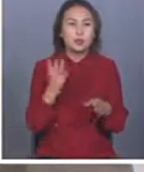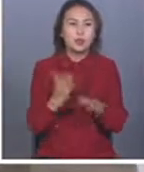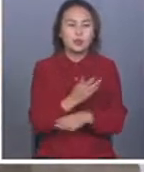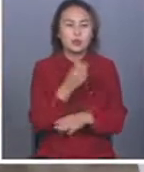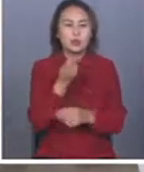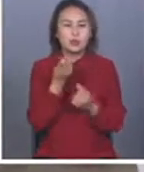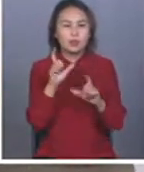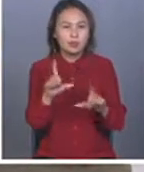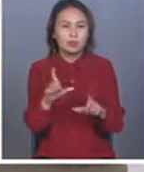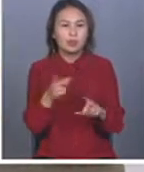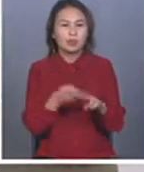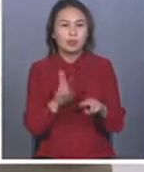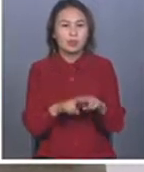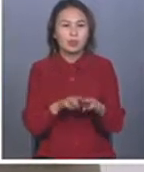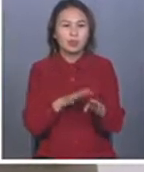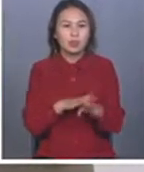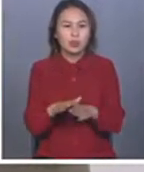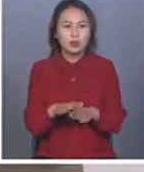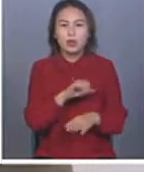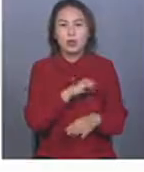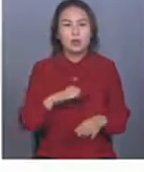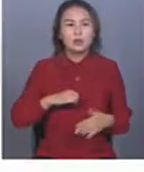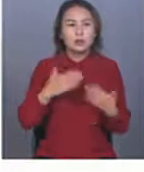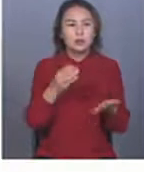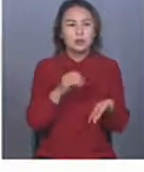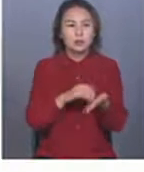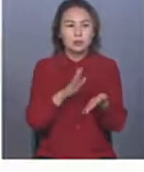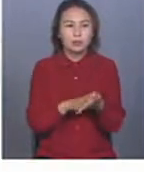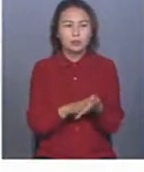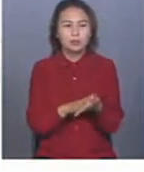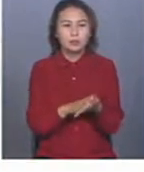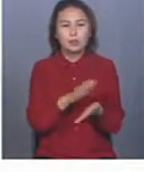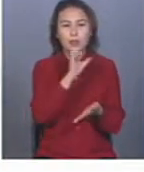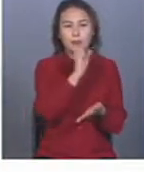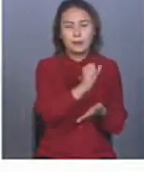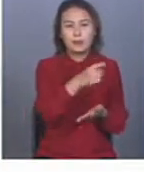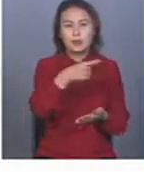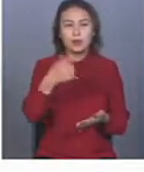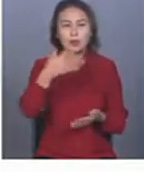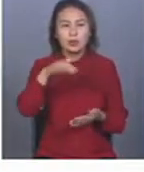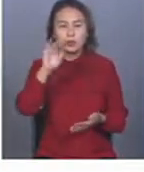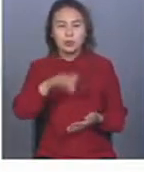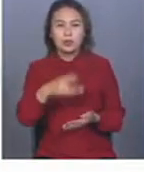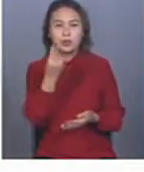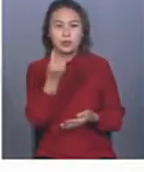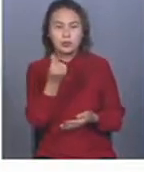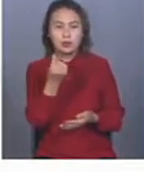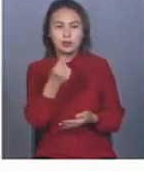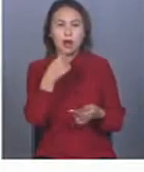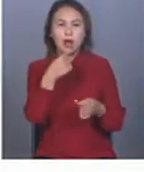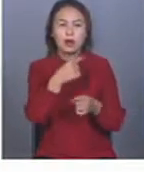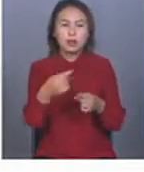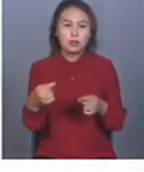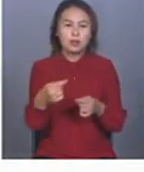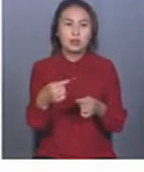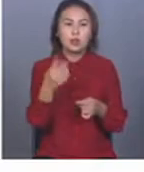шартты орындау үшін. Сонда бізде қандай әріпті өрнек шықты? А мен 50 мың теңгенің айырмасының